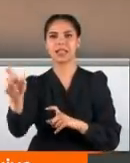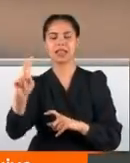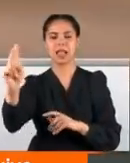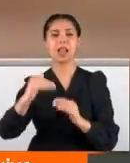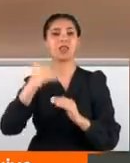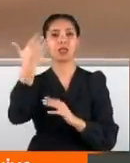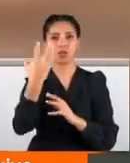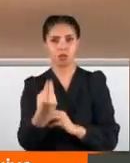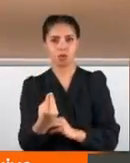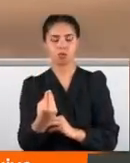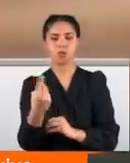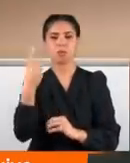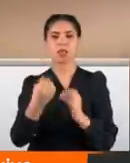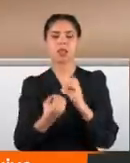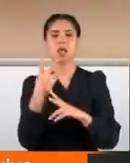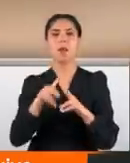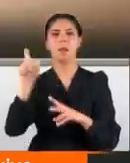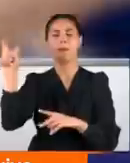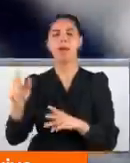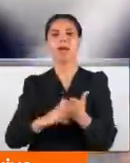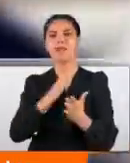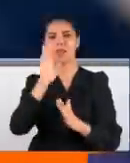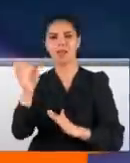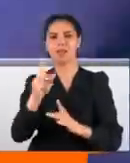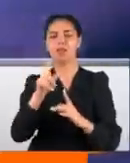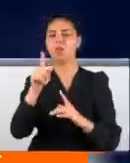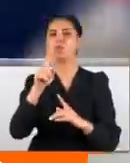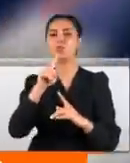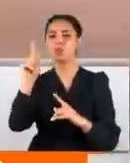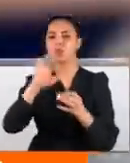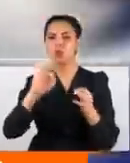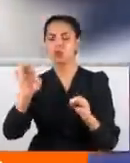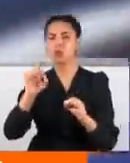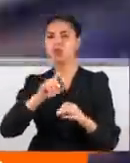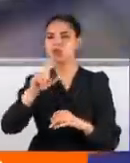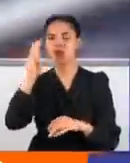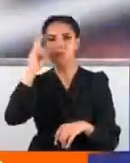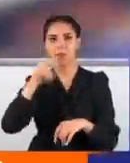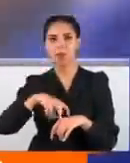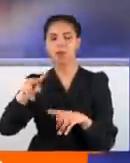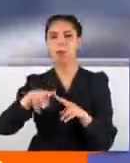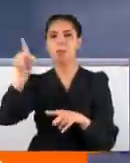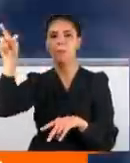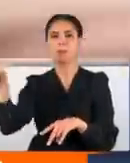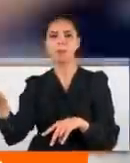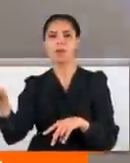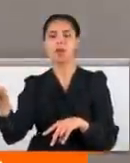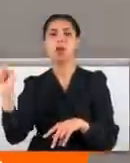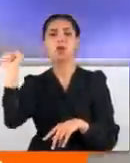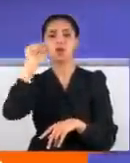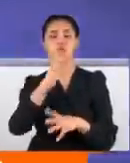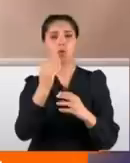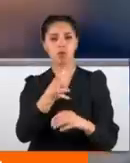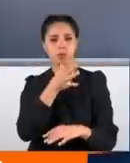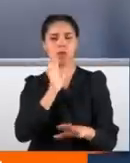"dışarıda olsaydım bir sabah Meral Hanım'a kahvaltıya giderdim" sözlerine verdiği cevabı hatırlattı. Meral Akşener, "kan davalığınız bile